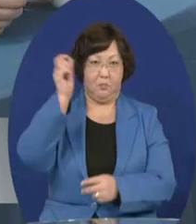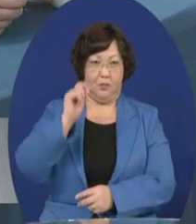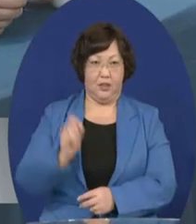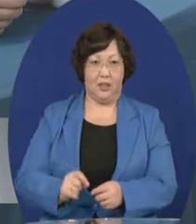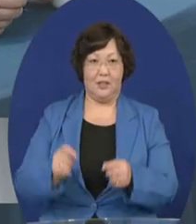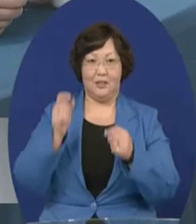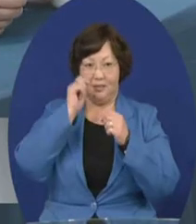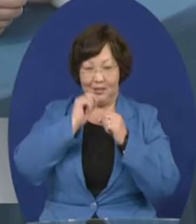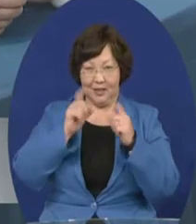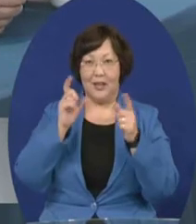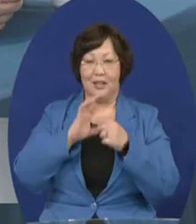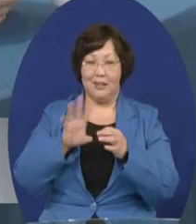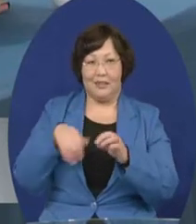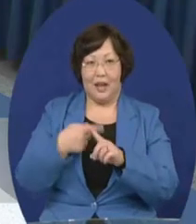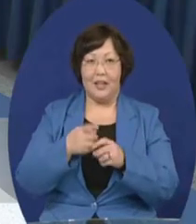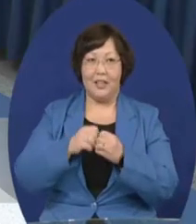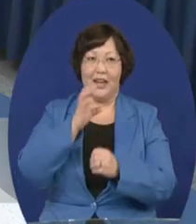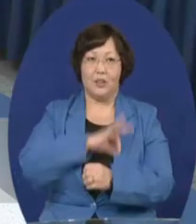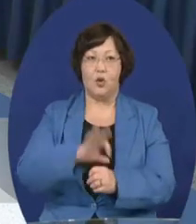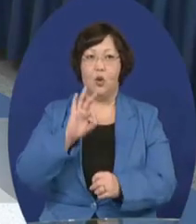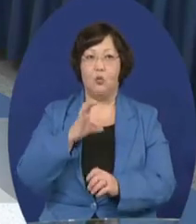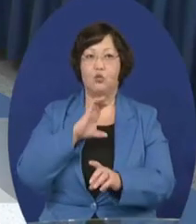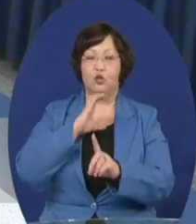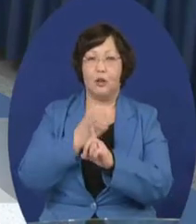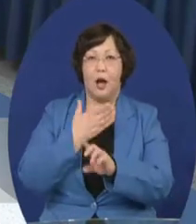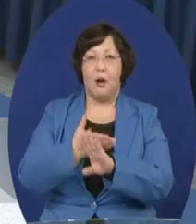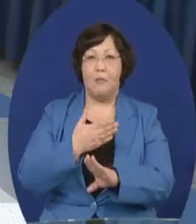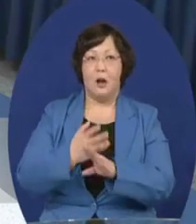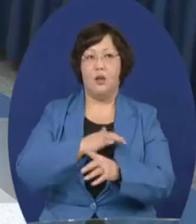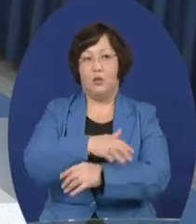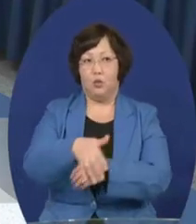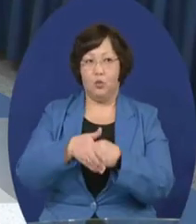бичгээ сэргээн хэрэглэх нь өв соёлоо хамгаалах төдийгүй тусгаар тогтнолын баталгаа